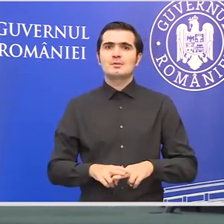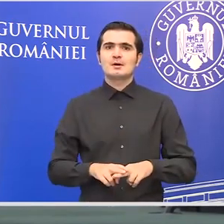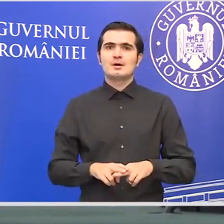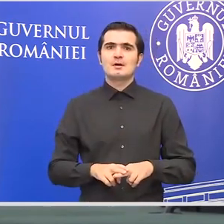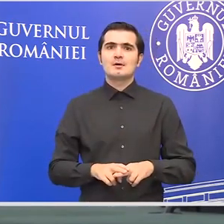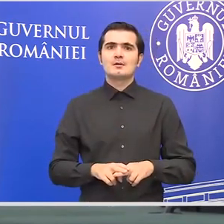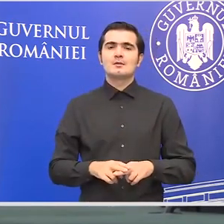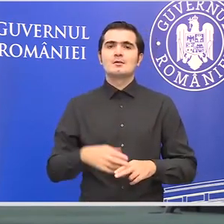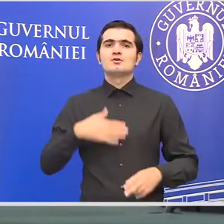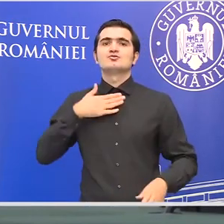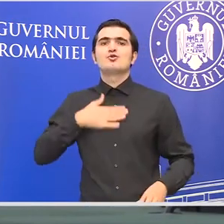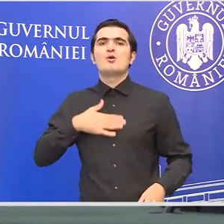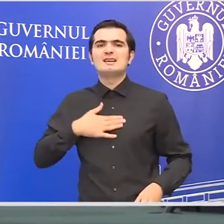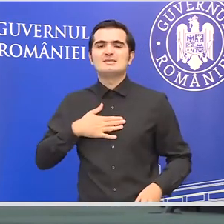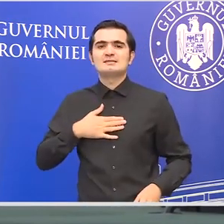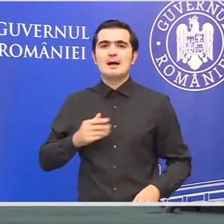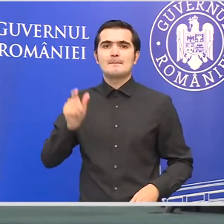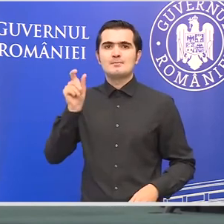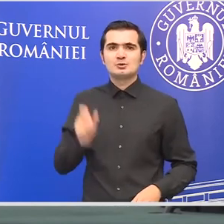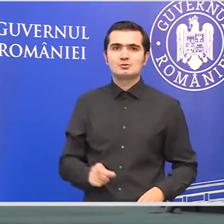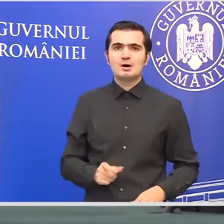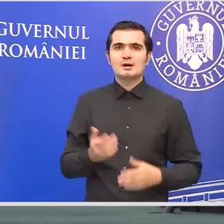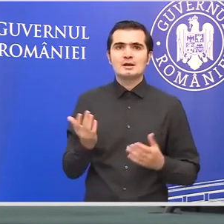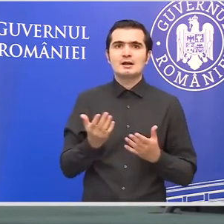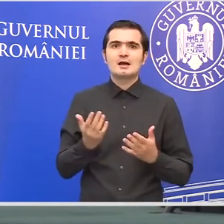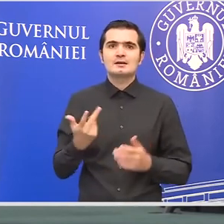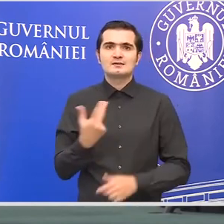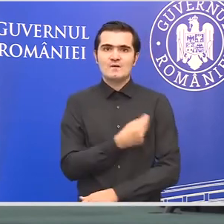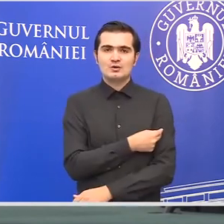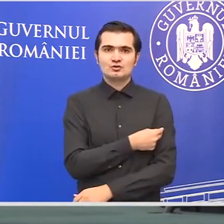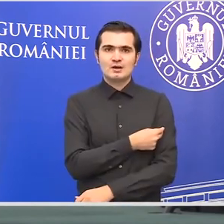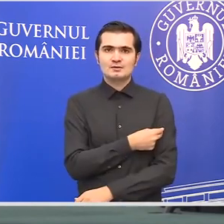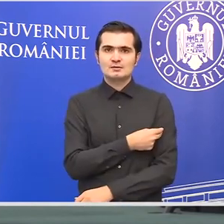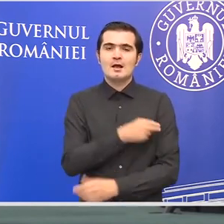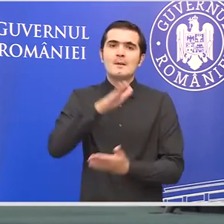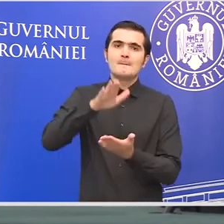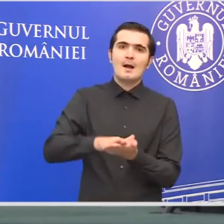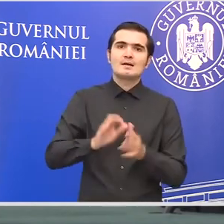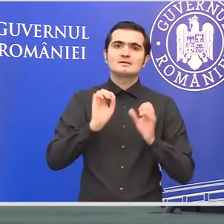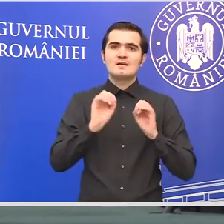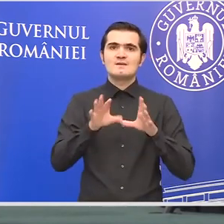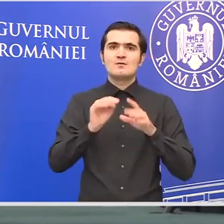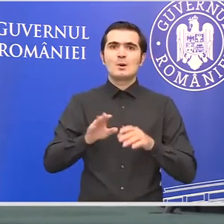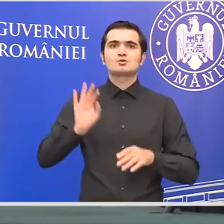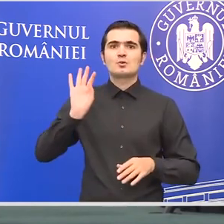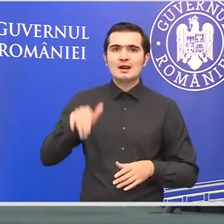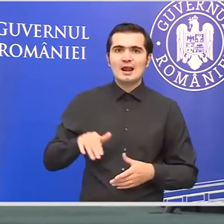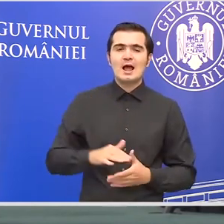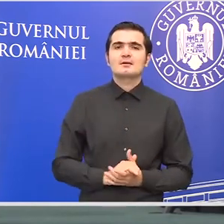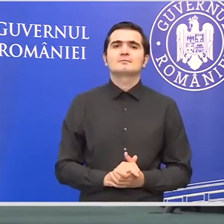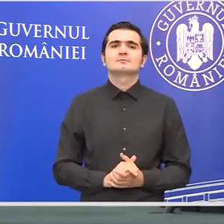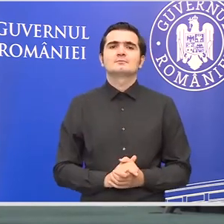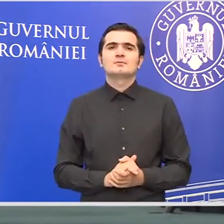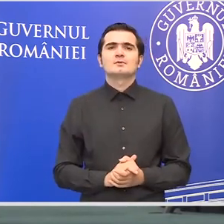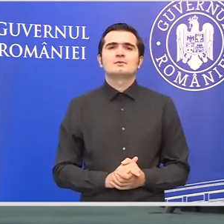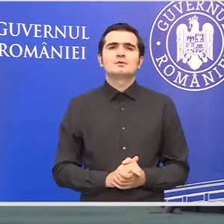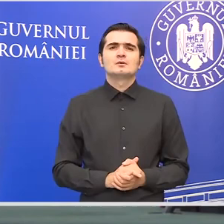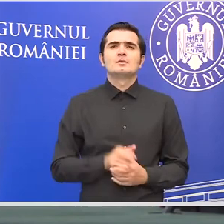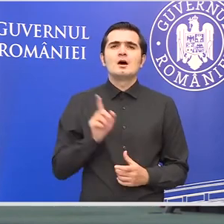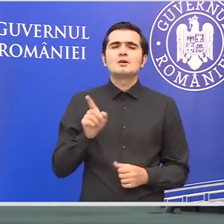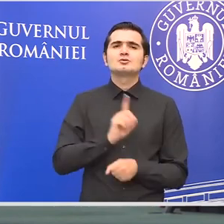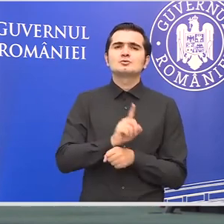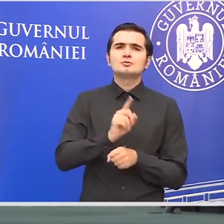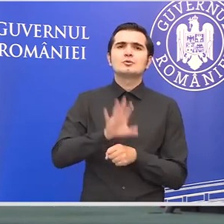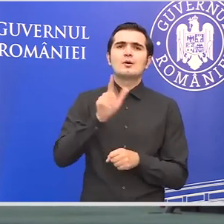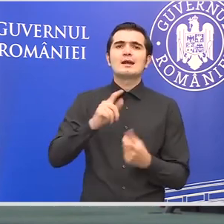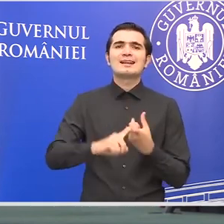să rămână până la urmă dorința persoanei care se vaccinează în baza informațiilor pe care le are. Ține foarte mult de